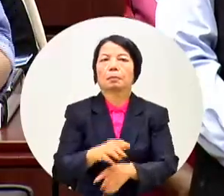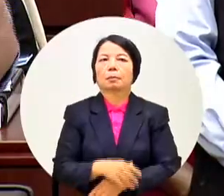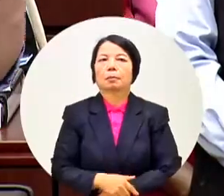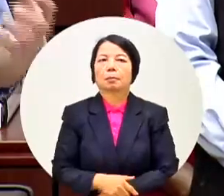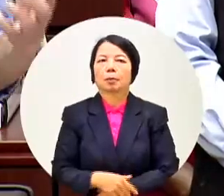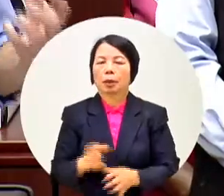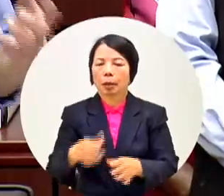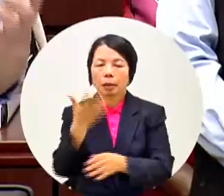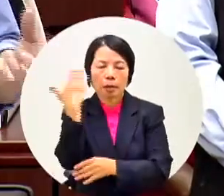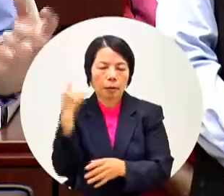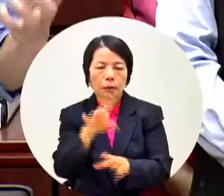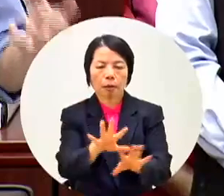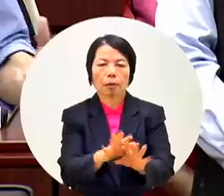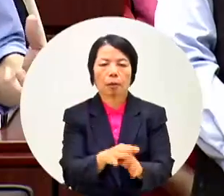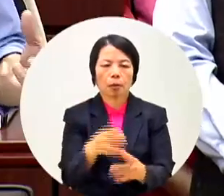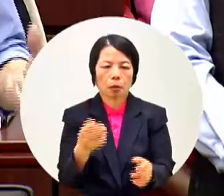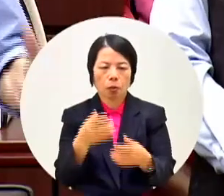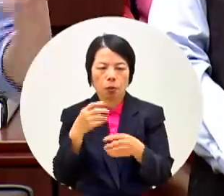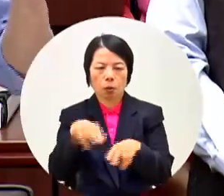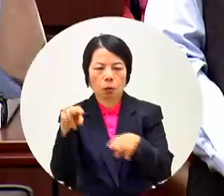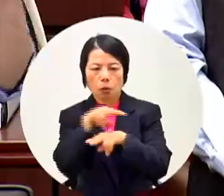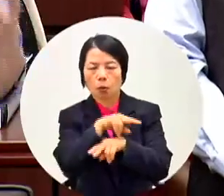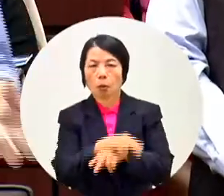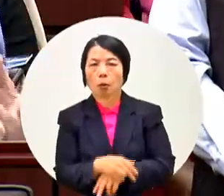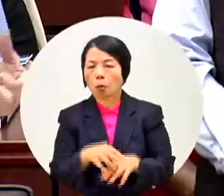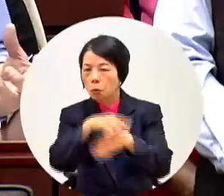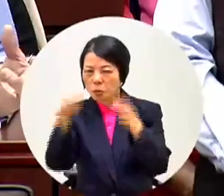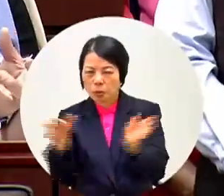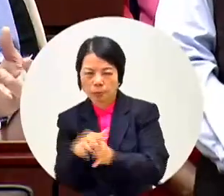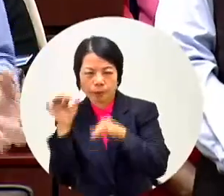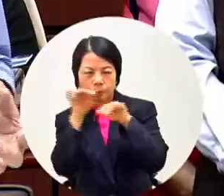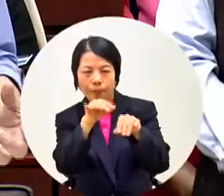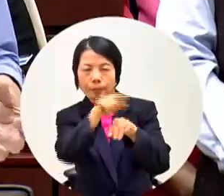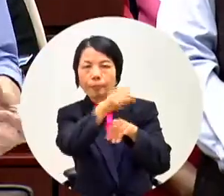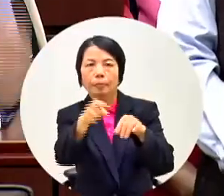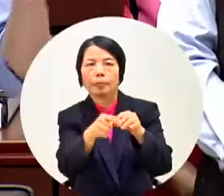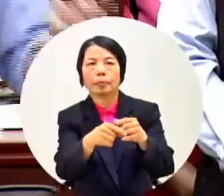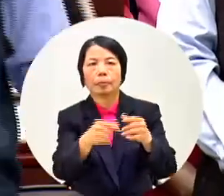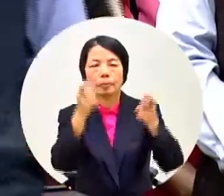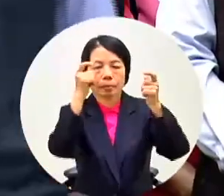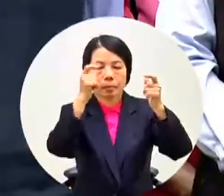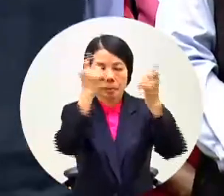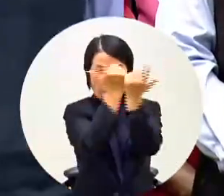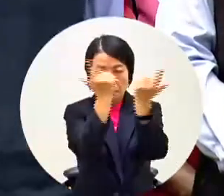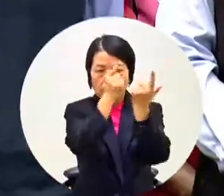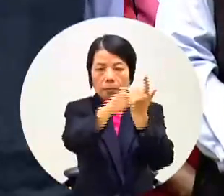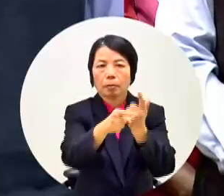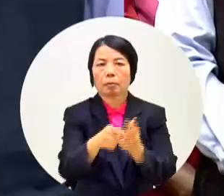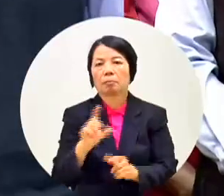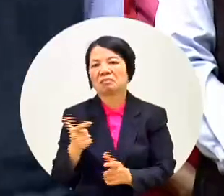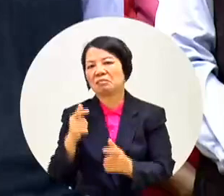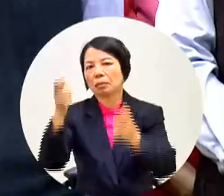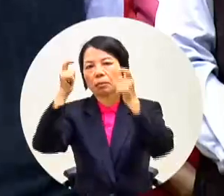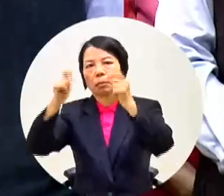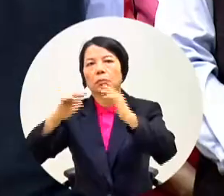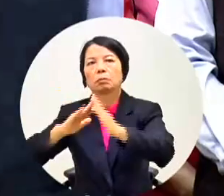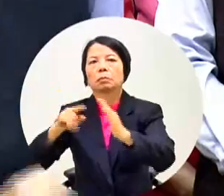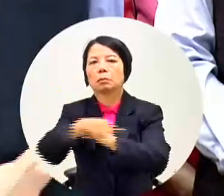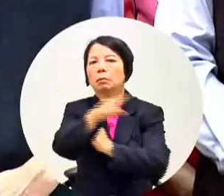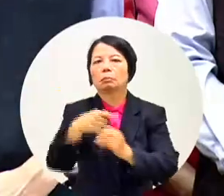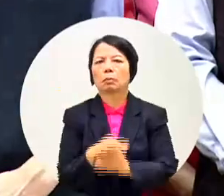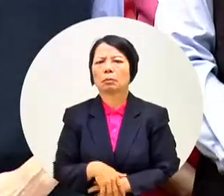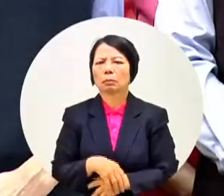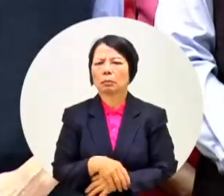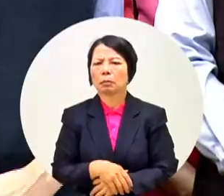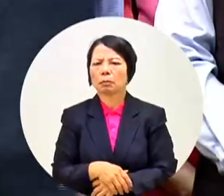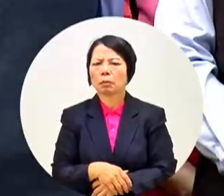当我们告诉他我们是这么大的一个土地，而且这么多的人口的时候，他们有时一阵错愕，我们有4个新加坡